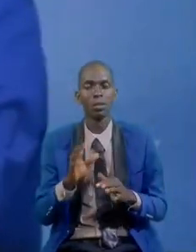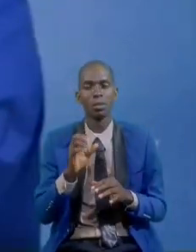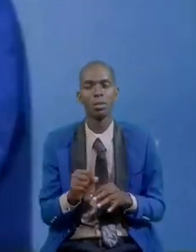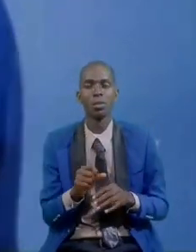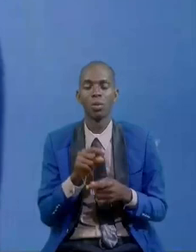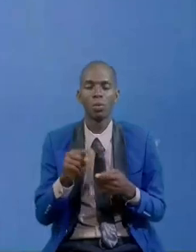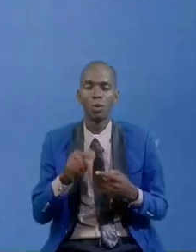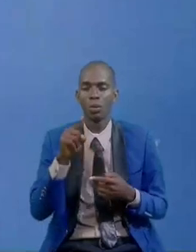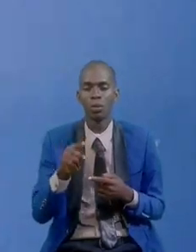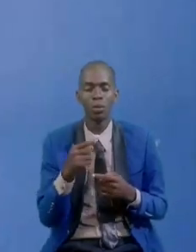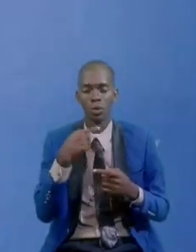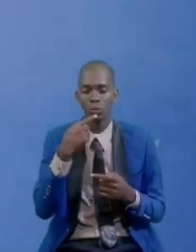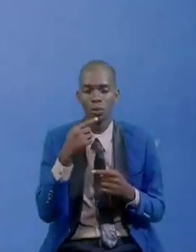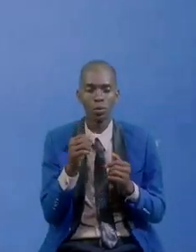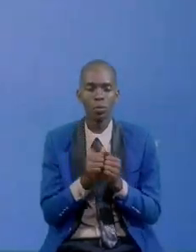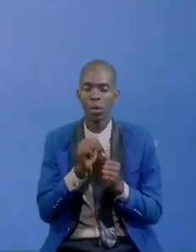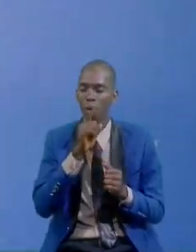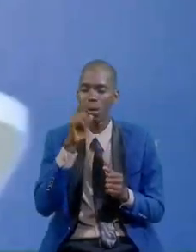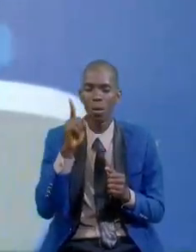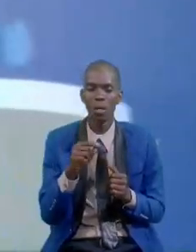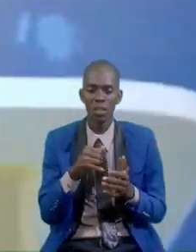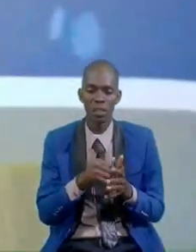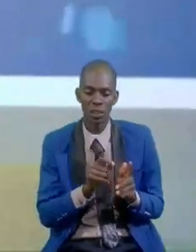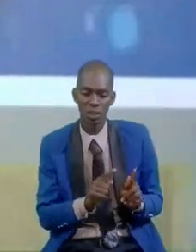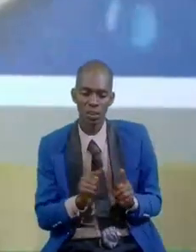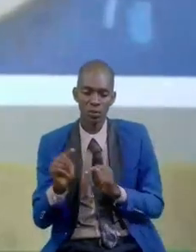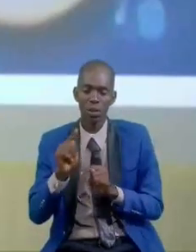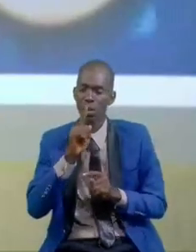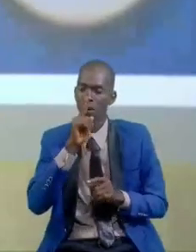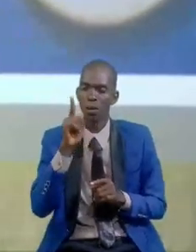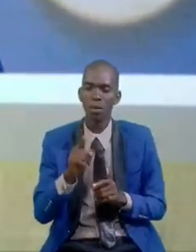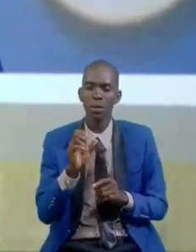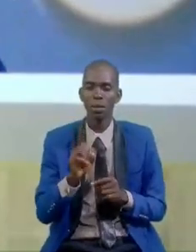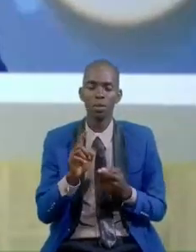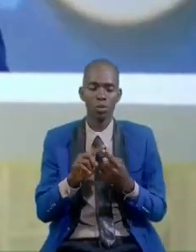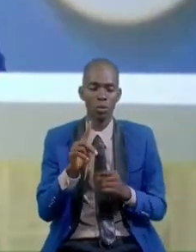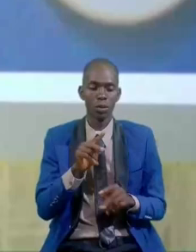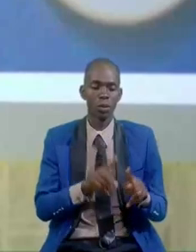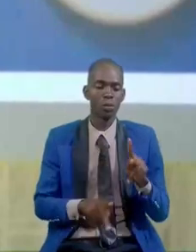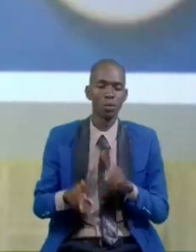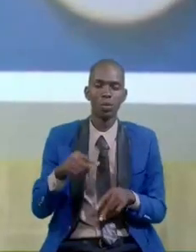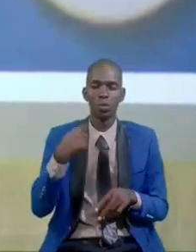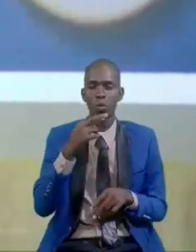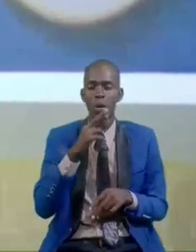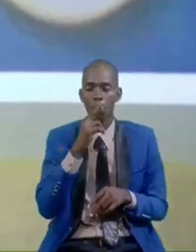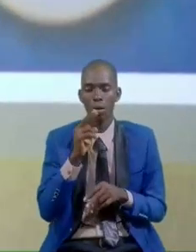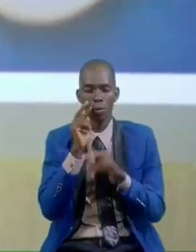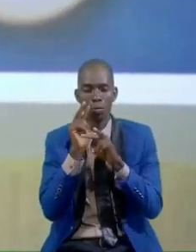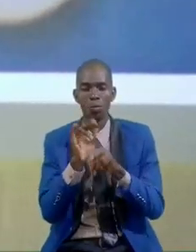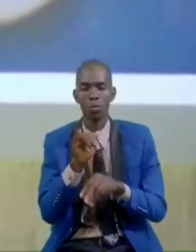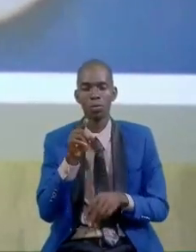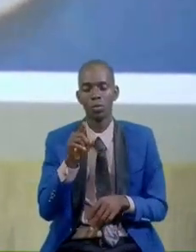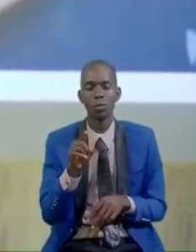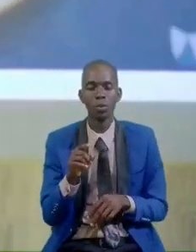parles avec assurance, il transfère l'assurance au peuple qui écoute. Quand